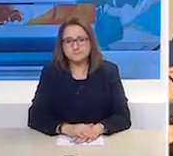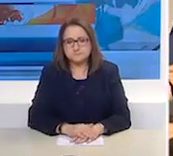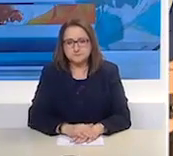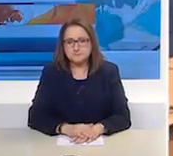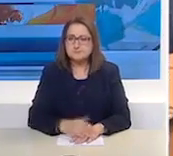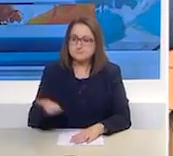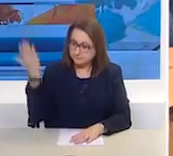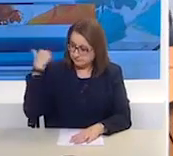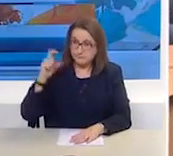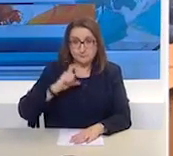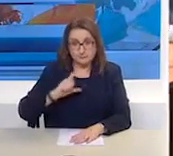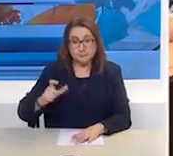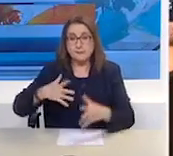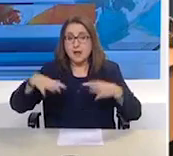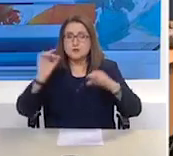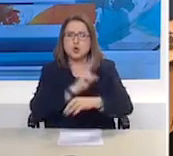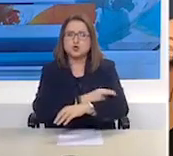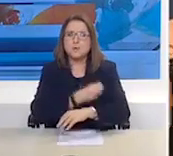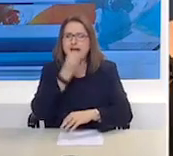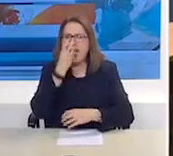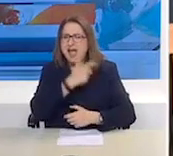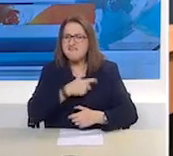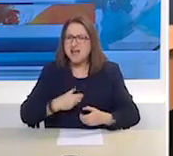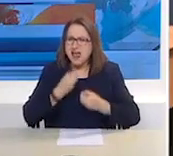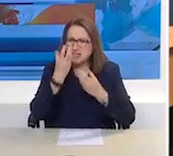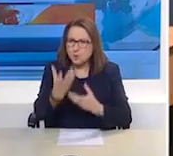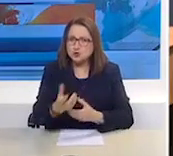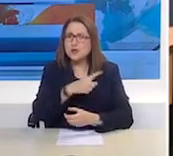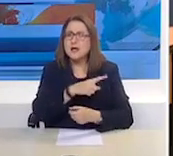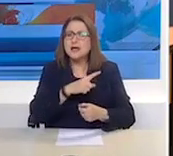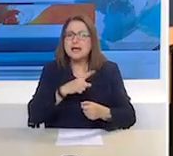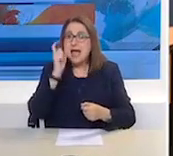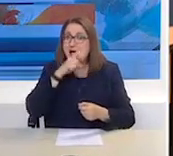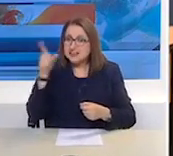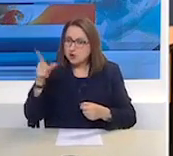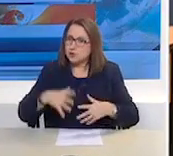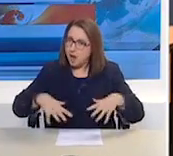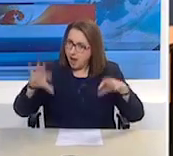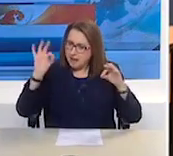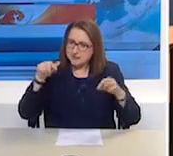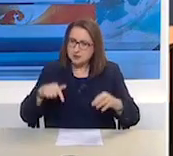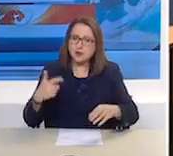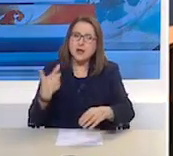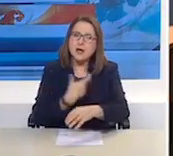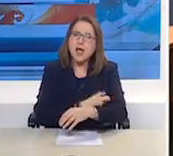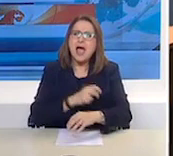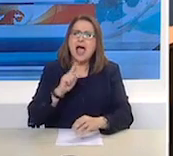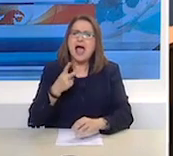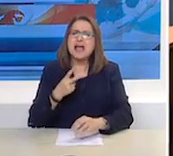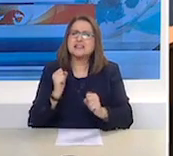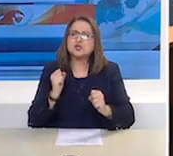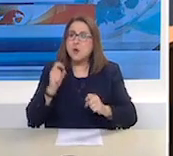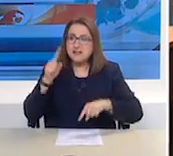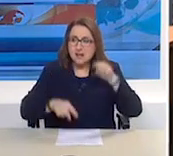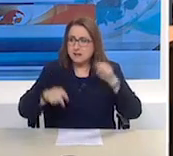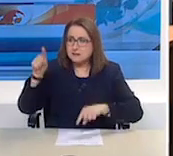προηγούμενη εβδομάδα ξεκίνησε στα νοσοκομεία Ευαγγελισμός και Αττικών η πειραματική χορήγηση αντισωμάτων, πλάσμα αίματος, από ασθενείς που νόησαν